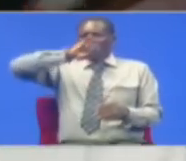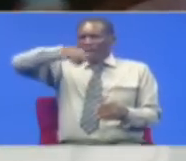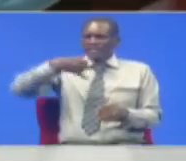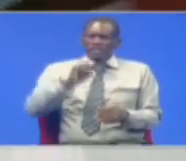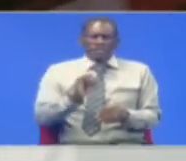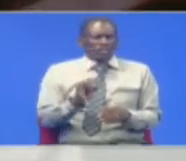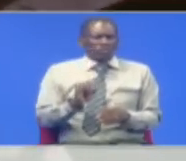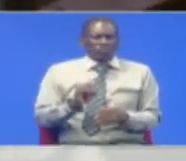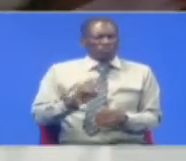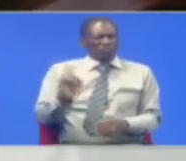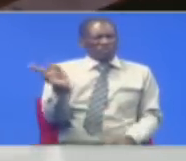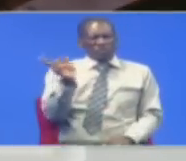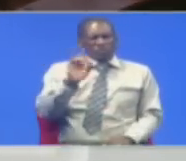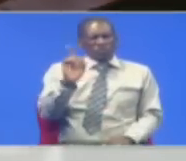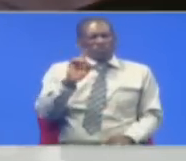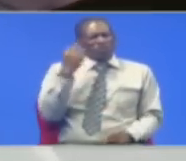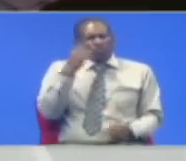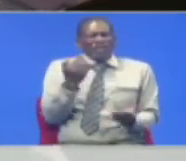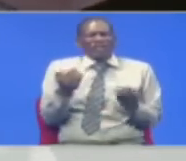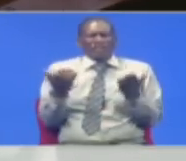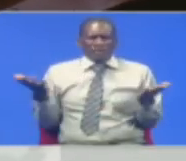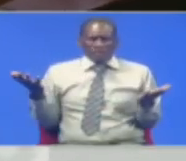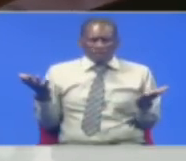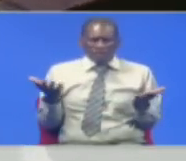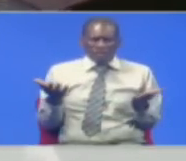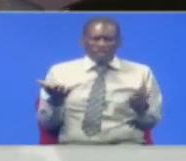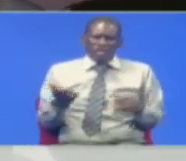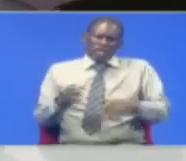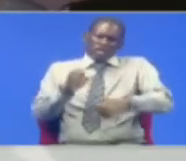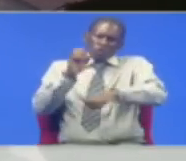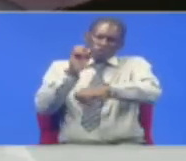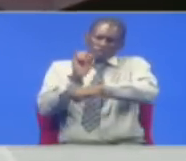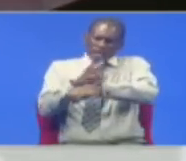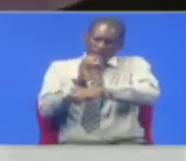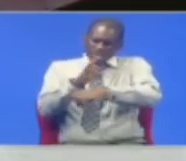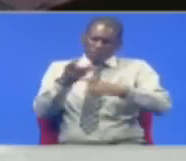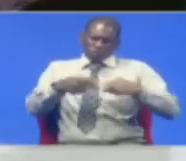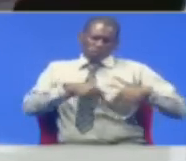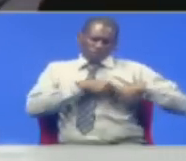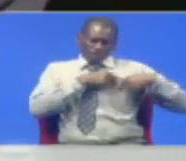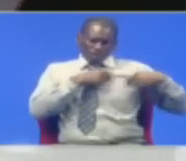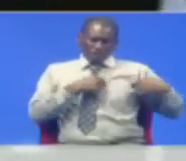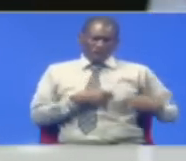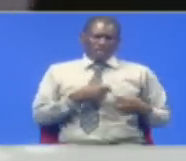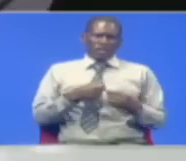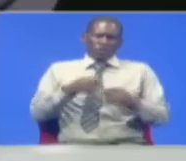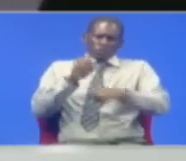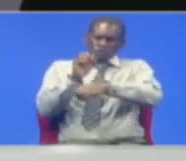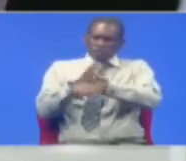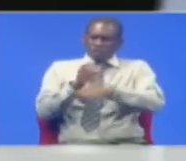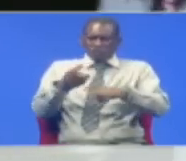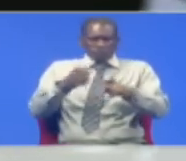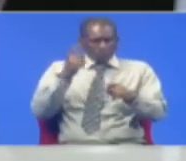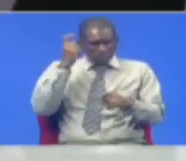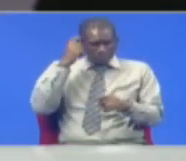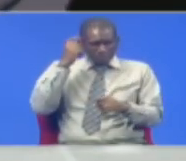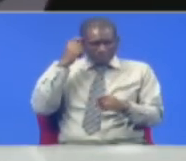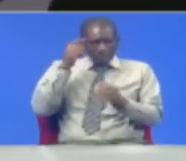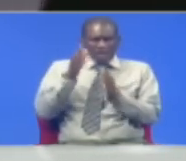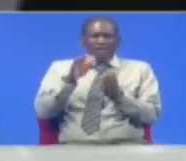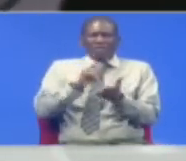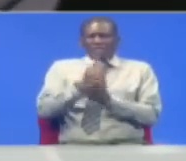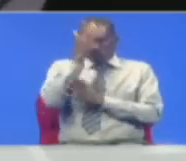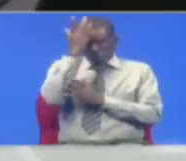haikuwa ya kitu chochote, ni mashauri ya kutoka kwa roho, ya kutoka fikira zake, na ndipo nilikuwa